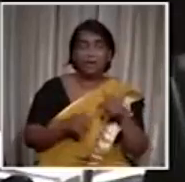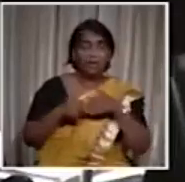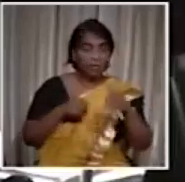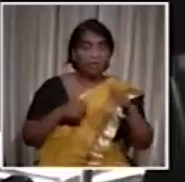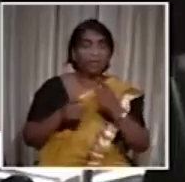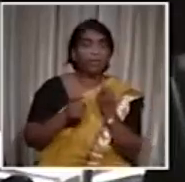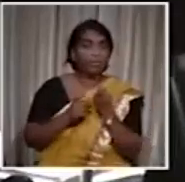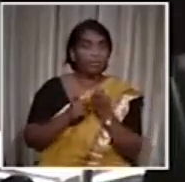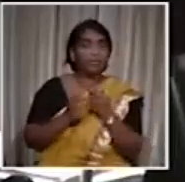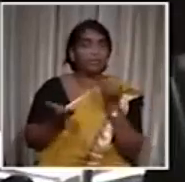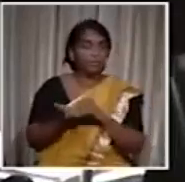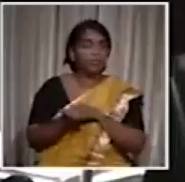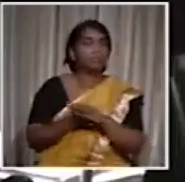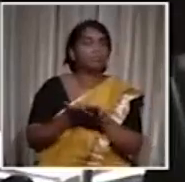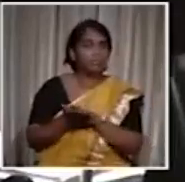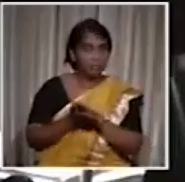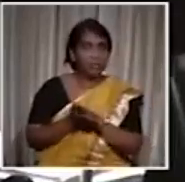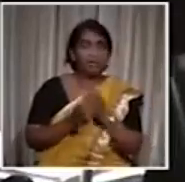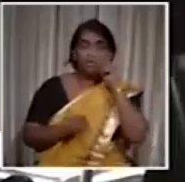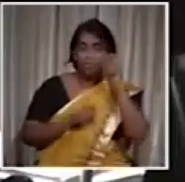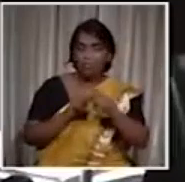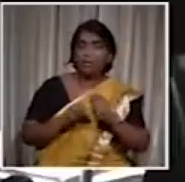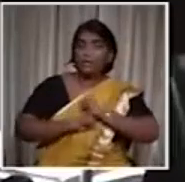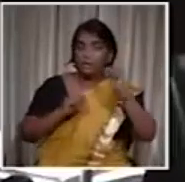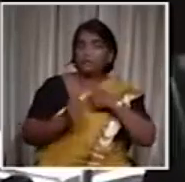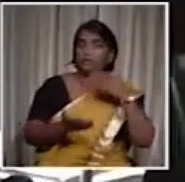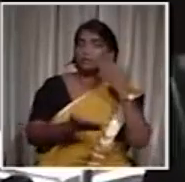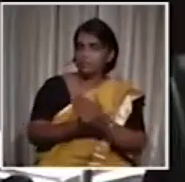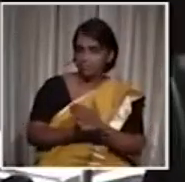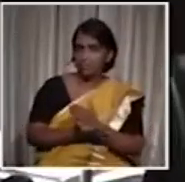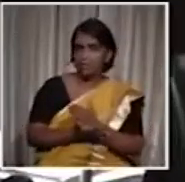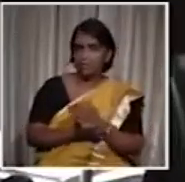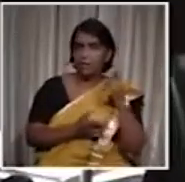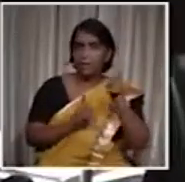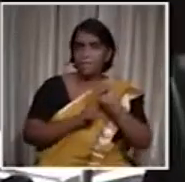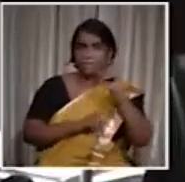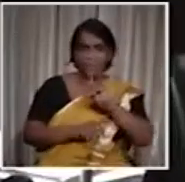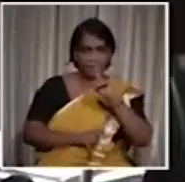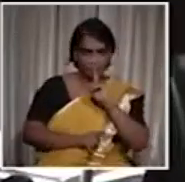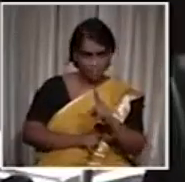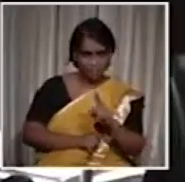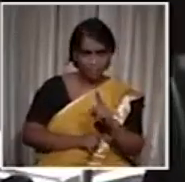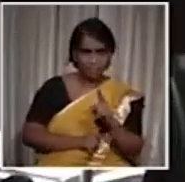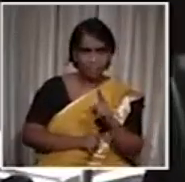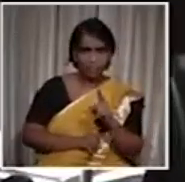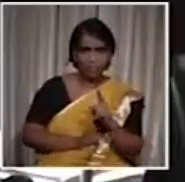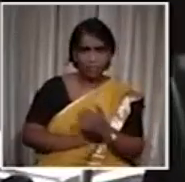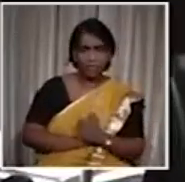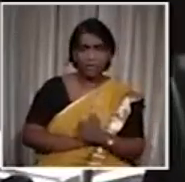laban arti ke petisans karena itu jangan tahu bagaimana virus yang mendapat tuh ini mungkin lebih banyak parlimen itu kiwa.